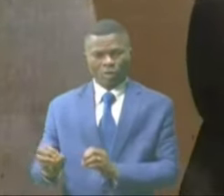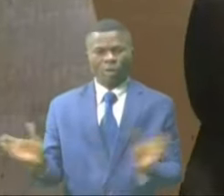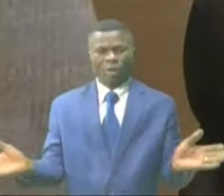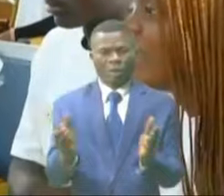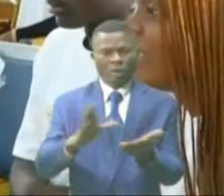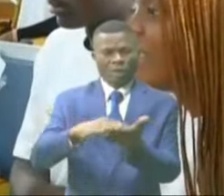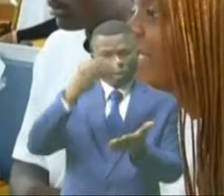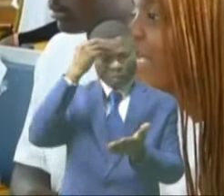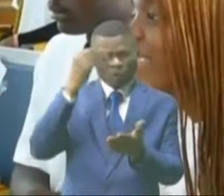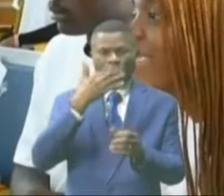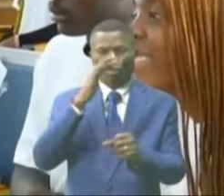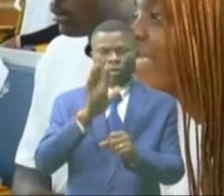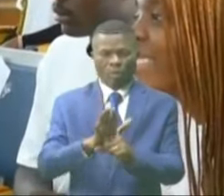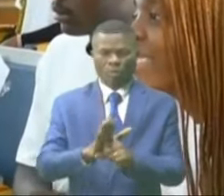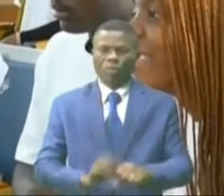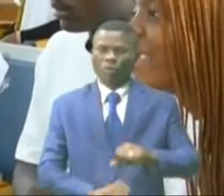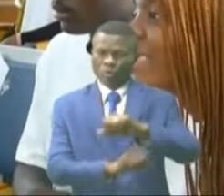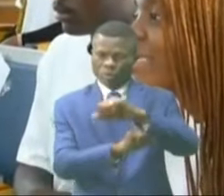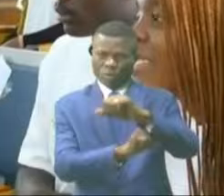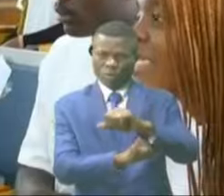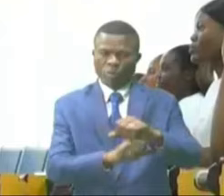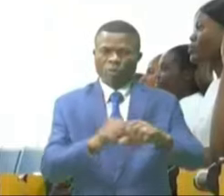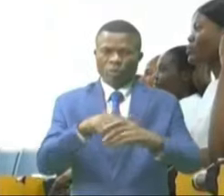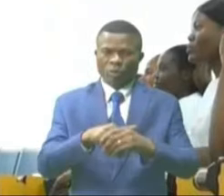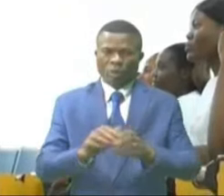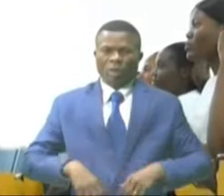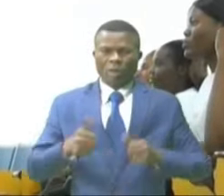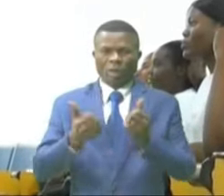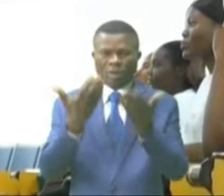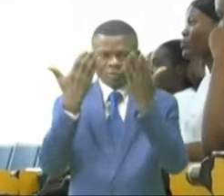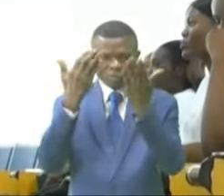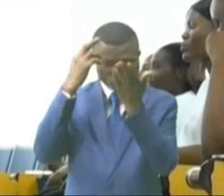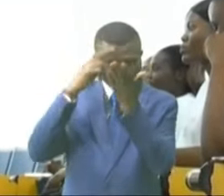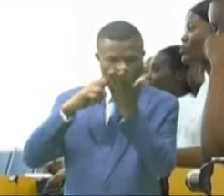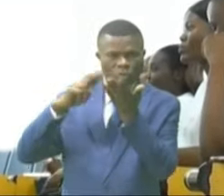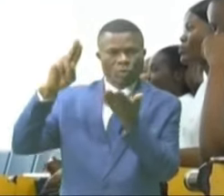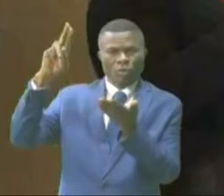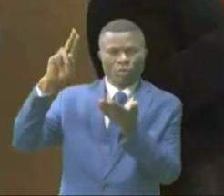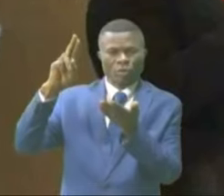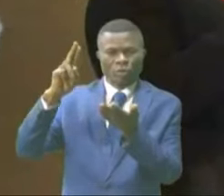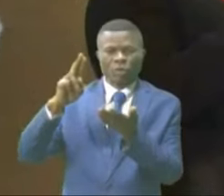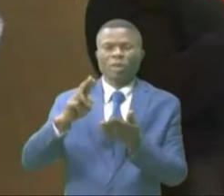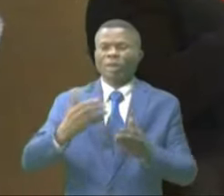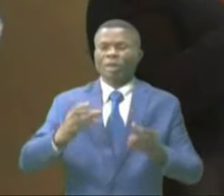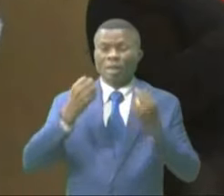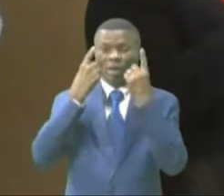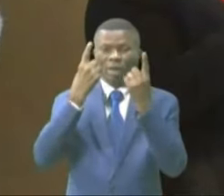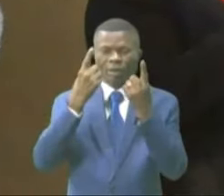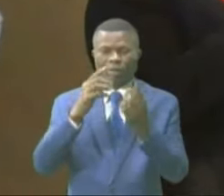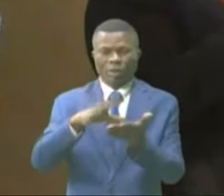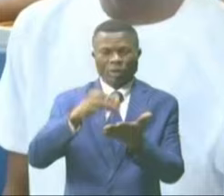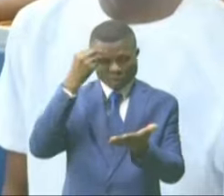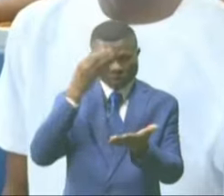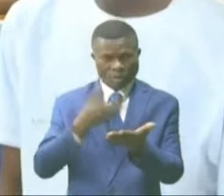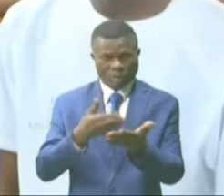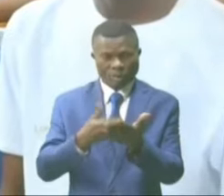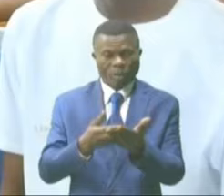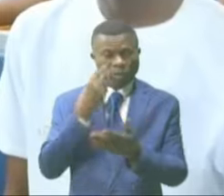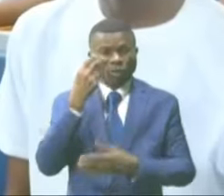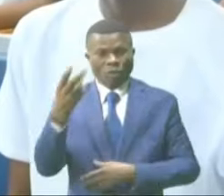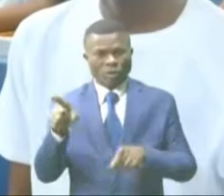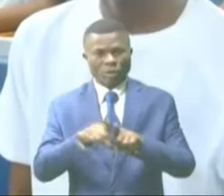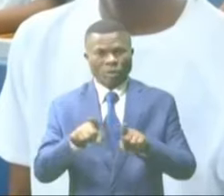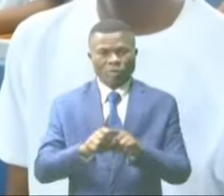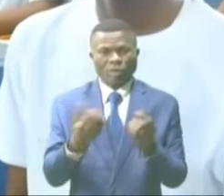élèves tout en promettant son accompagnement dans leur parcours universitaire. Visiblement affectionnée à ses élèves qu'elle considère comme